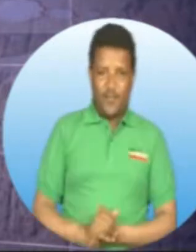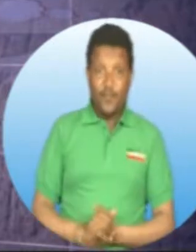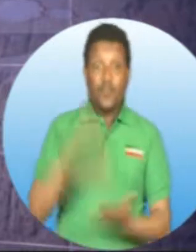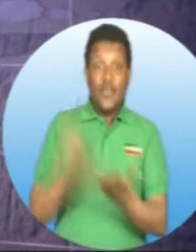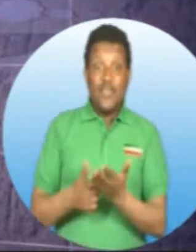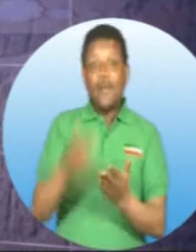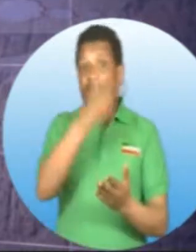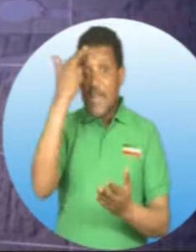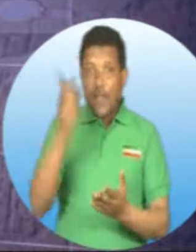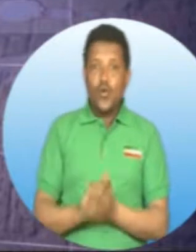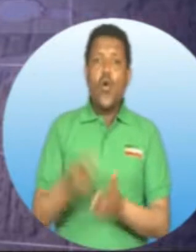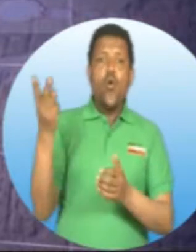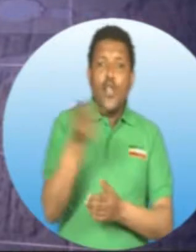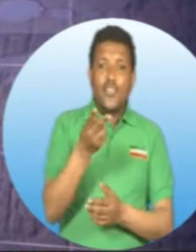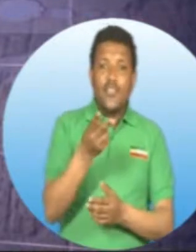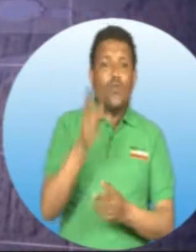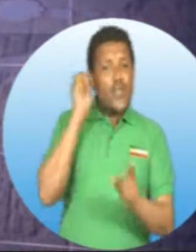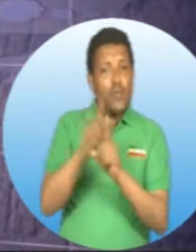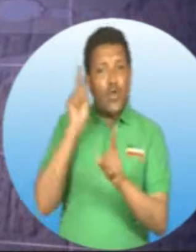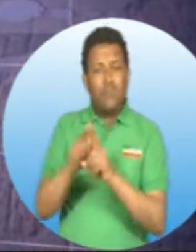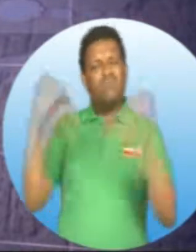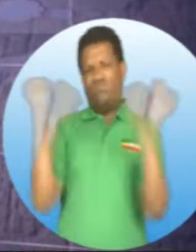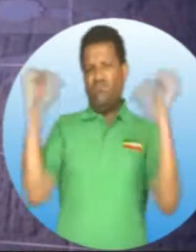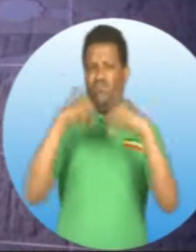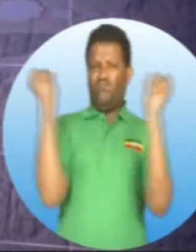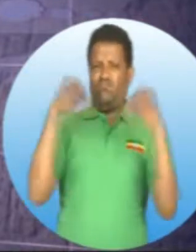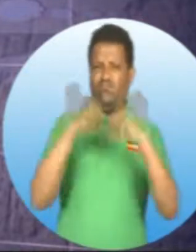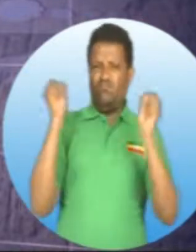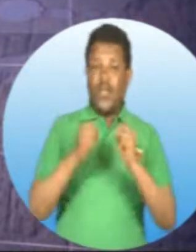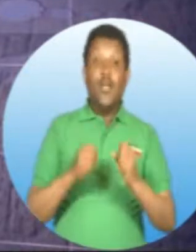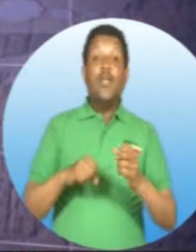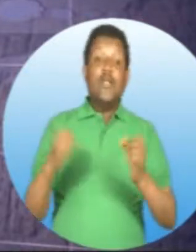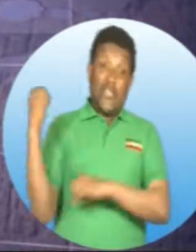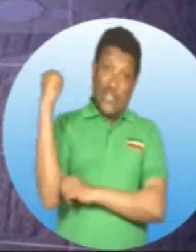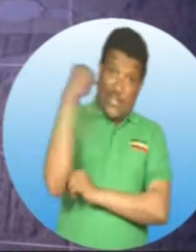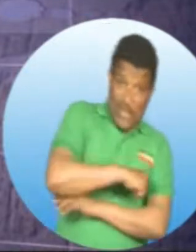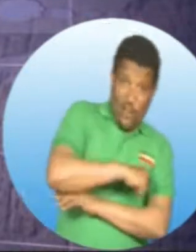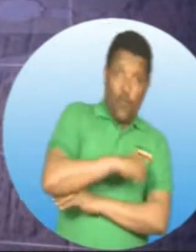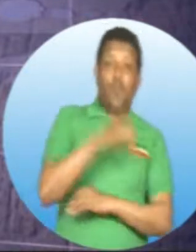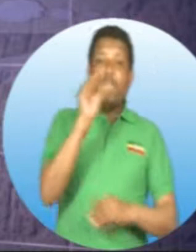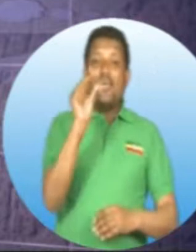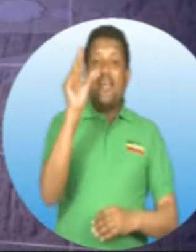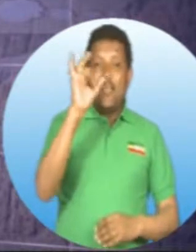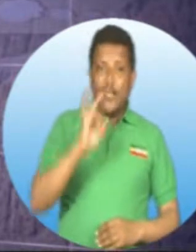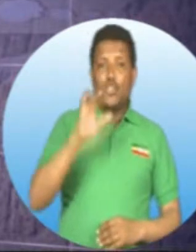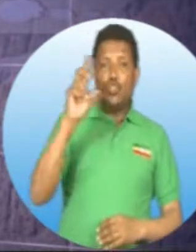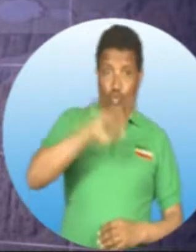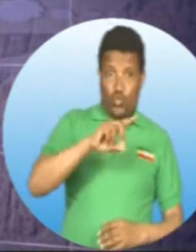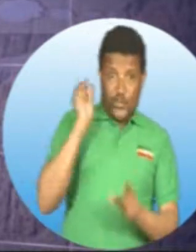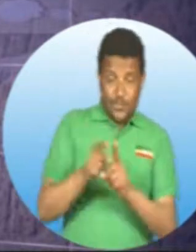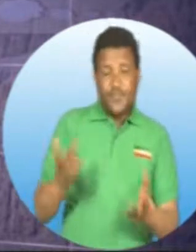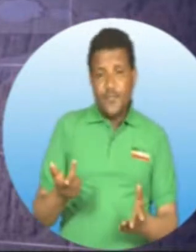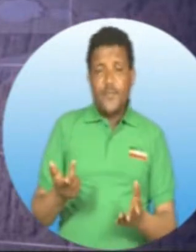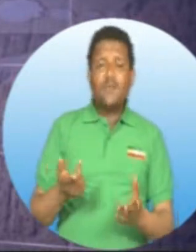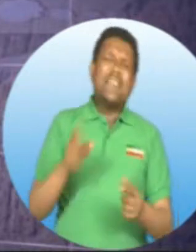ብር በማድረስ ያሸንፋል። በዚህም የተነሳ ሁለቱ ወንድማማቾች ይጣላሉ።